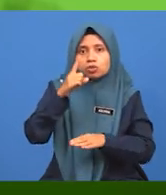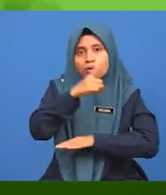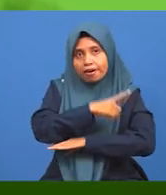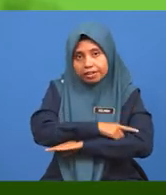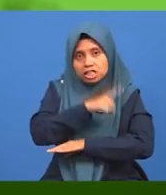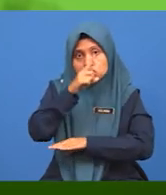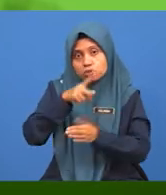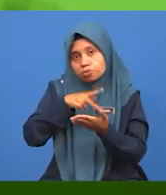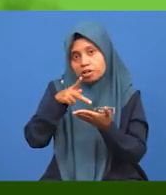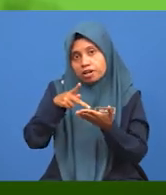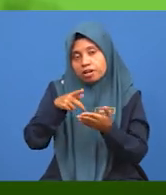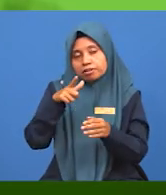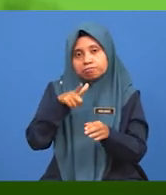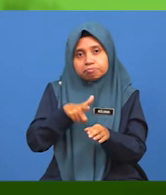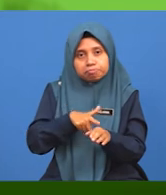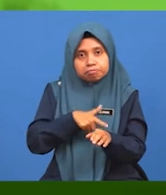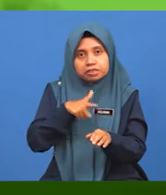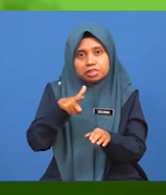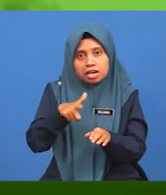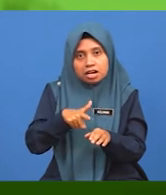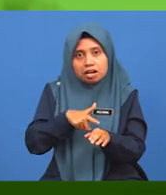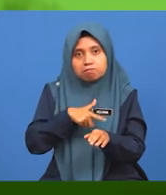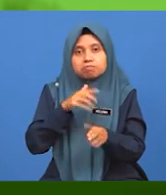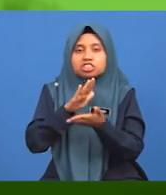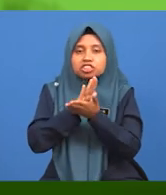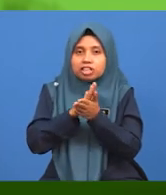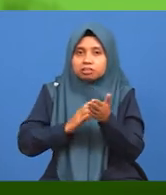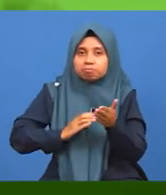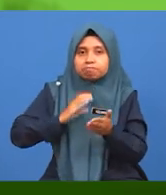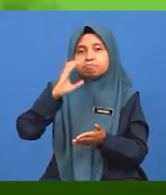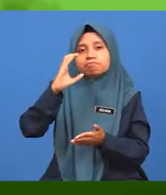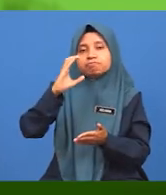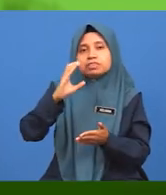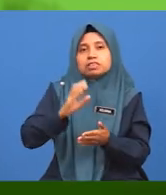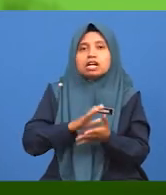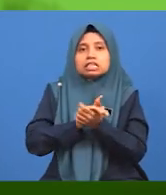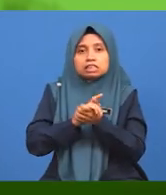Sehari 1 karangan, lama-lama akan cemerlang.